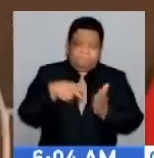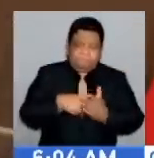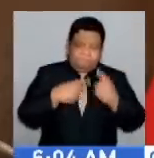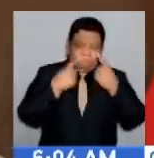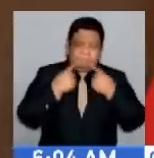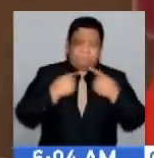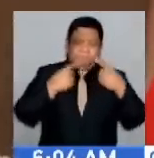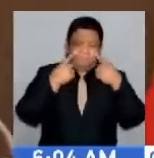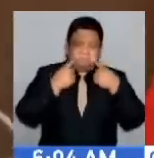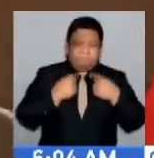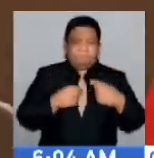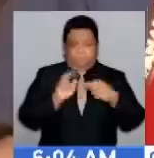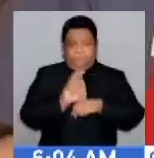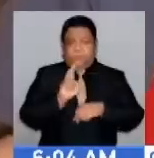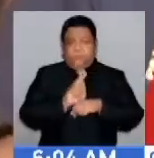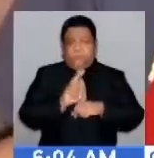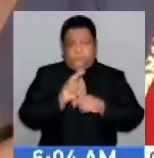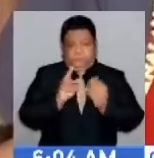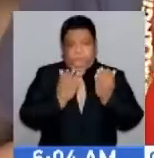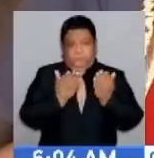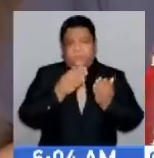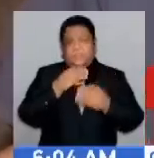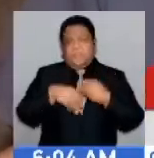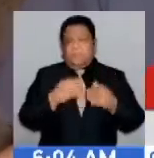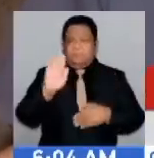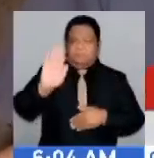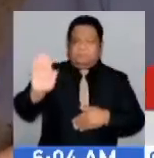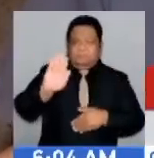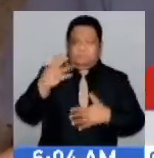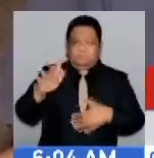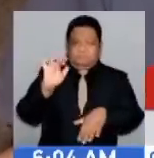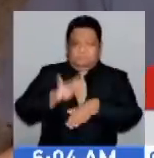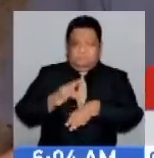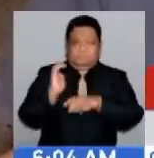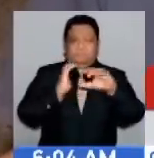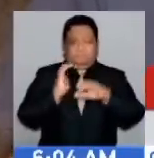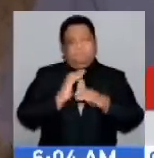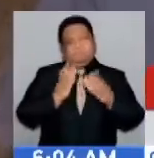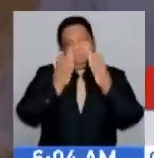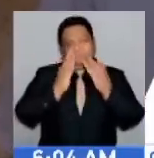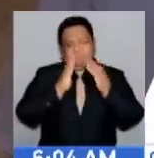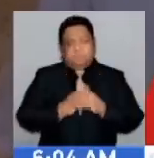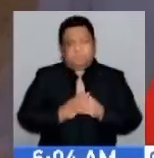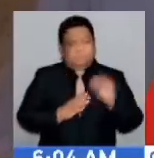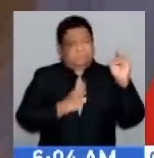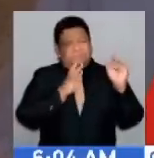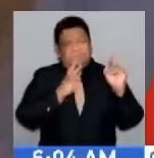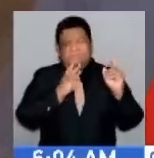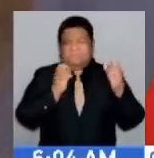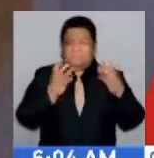na ipinahi din sa imahe ng Nazareno. Ang dami na po namin kasing problema. Hindi ko na po alam kasi dalawa na lang po kami ni